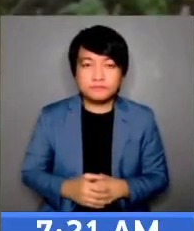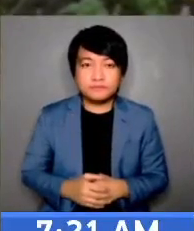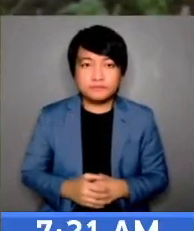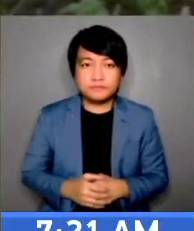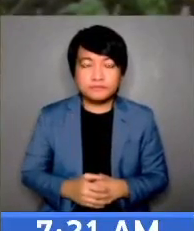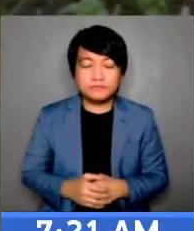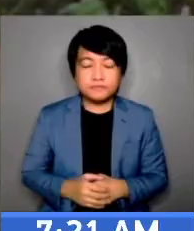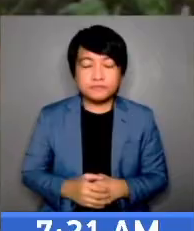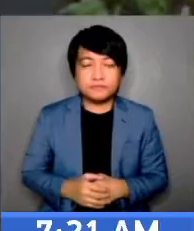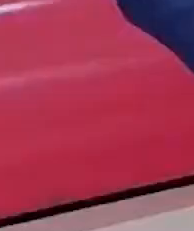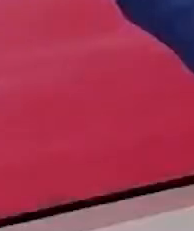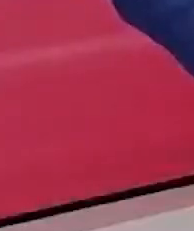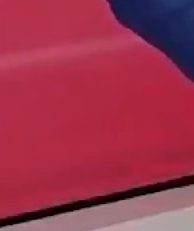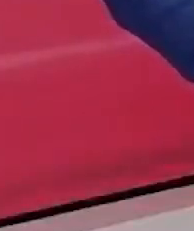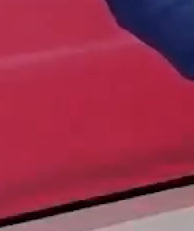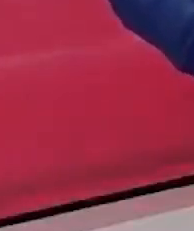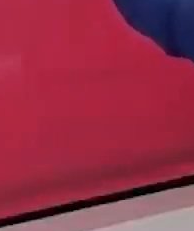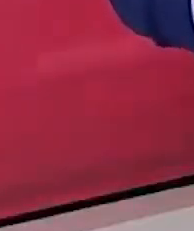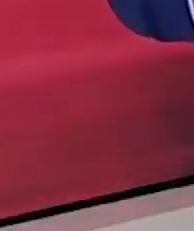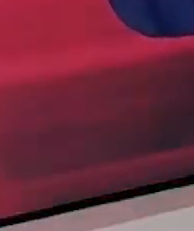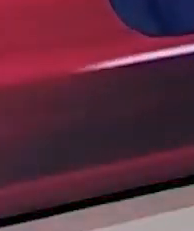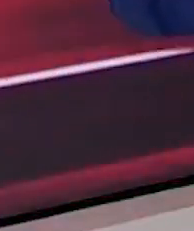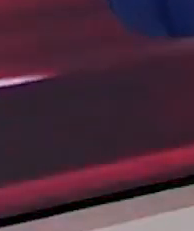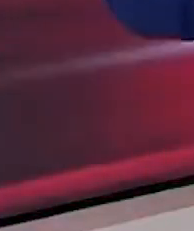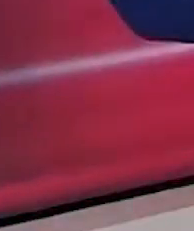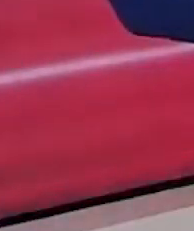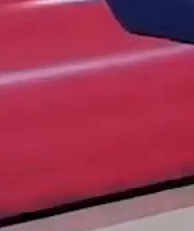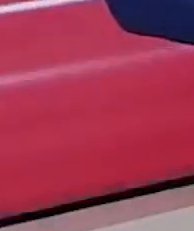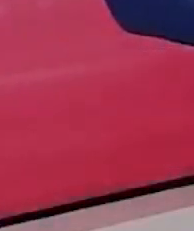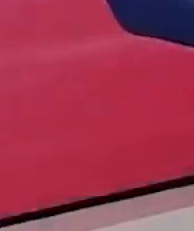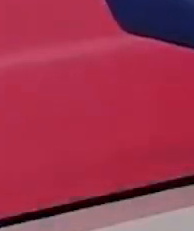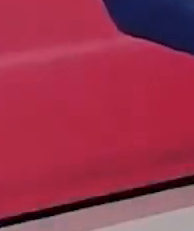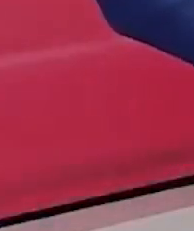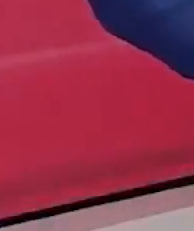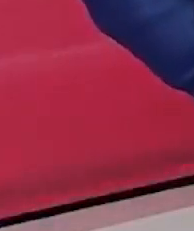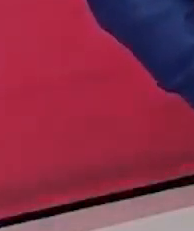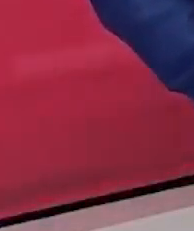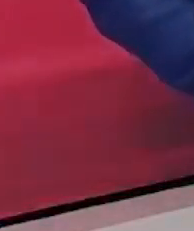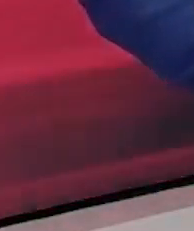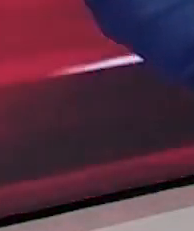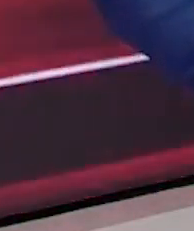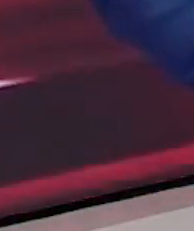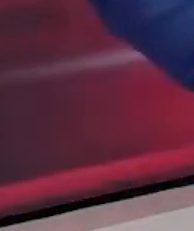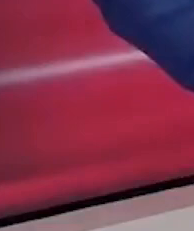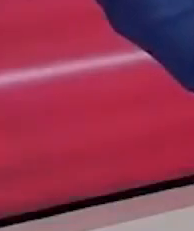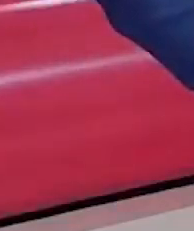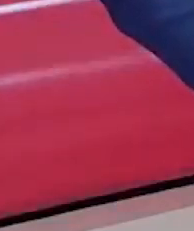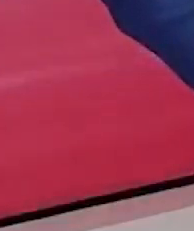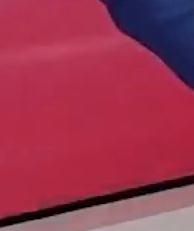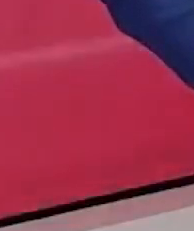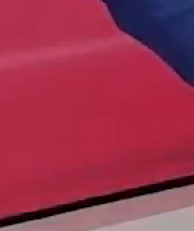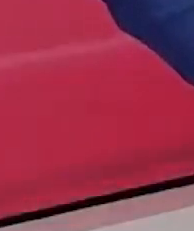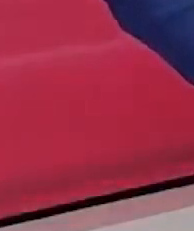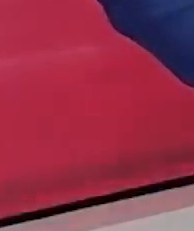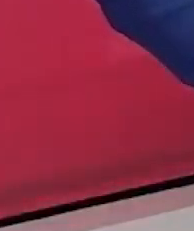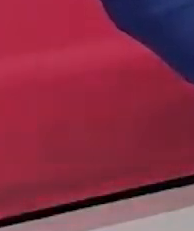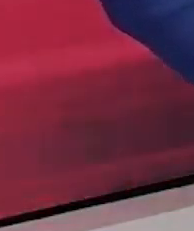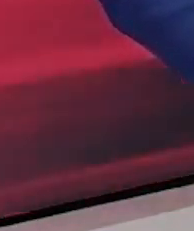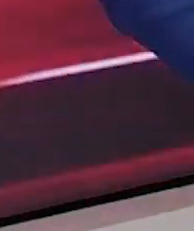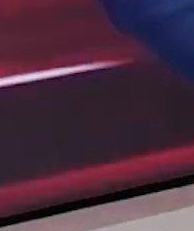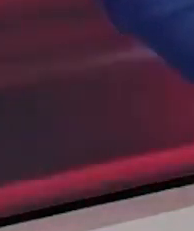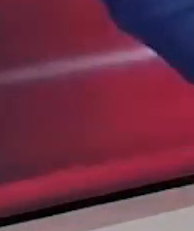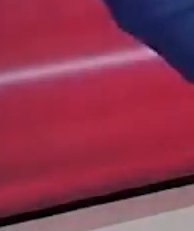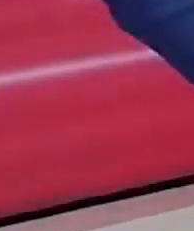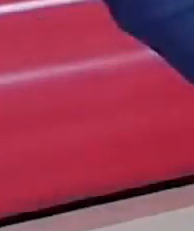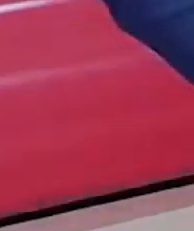Central Luzon mga kapuso para laging Una sa mga balita bisitahin at magsubscribe sa GMA integrated news sa YouTube